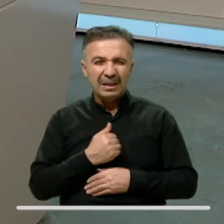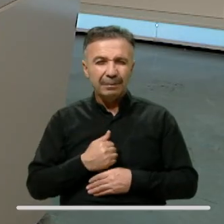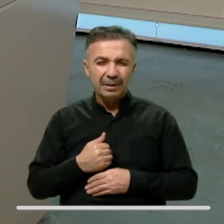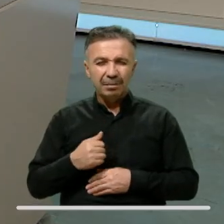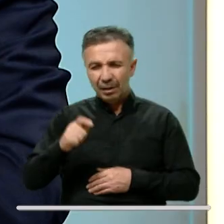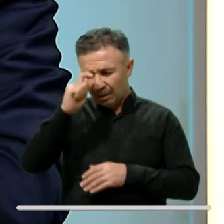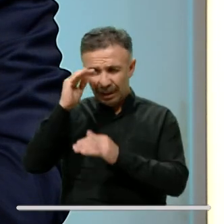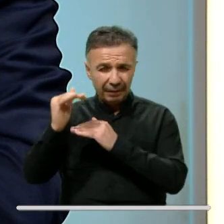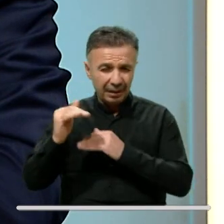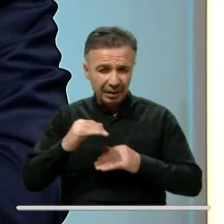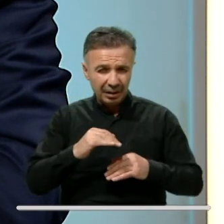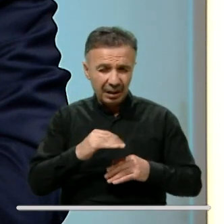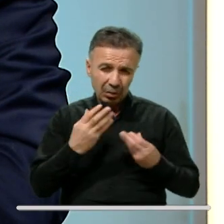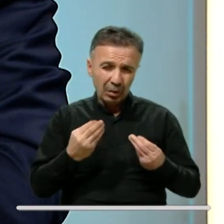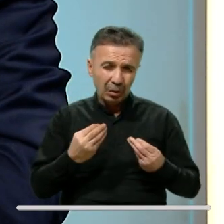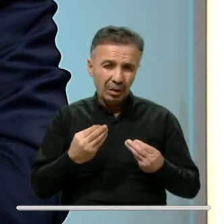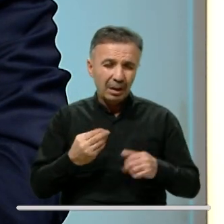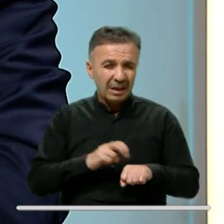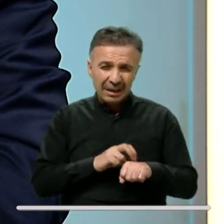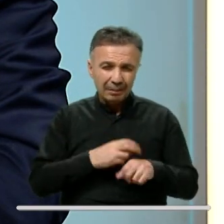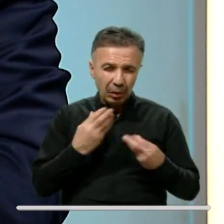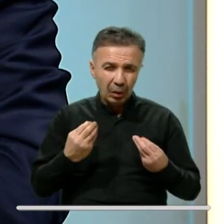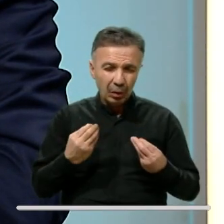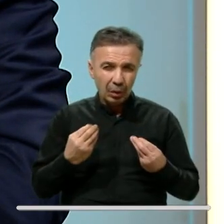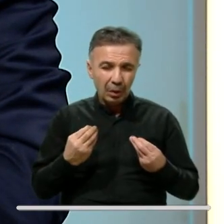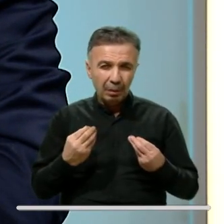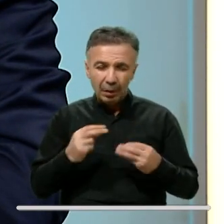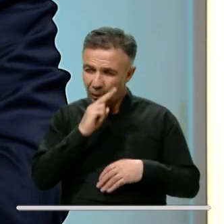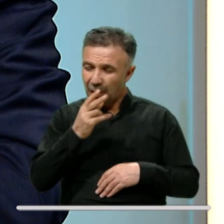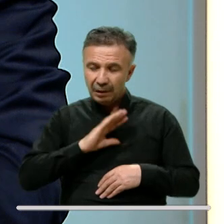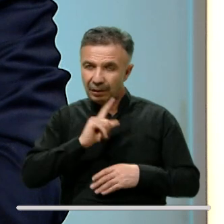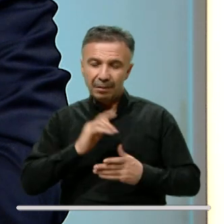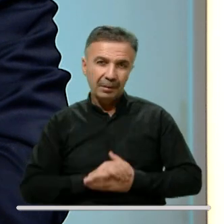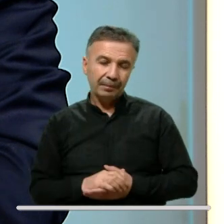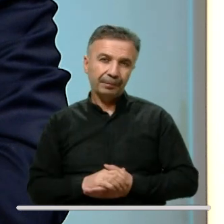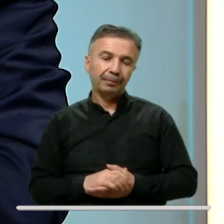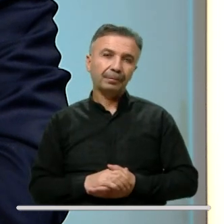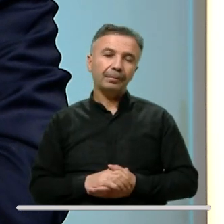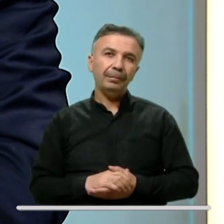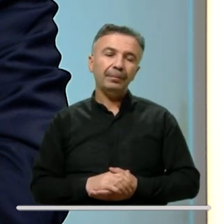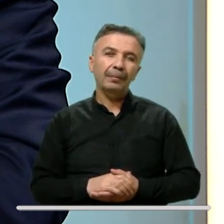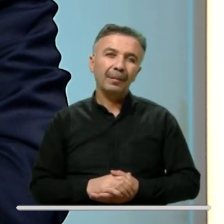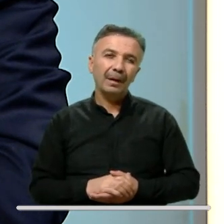Bey. Burada gayrimüslimlere niçin kızdığı önemli. Yani